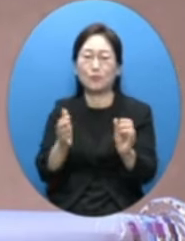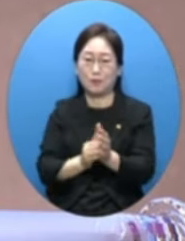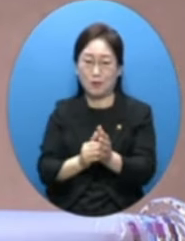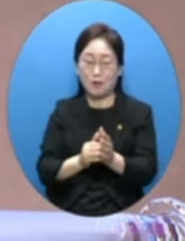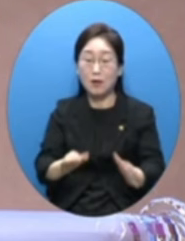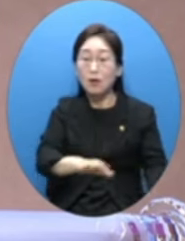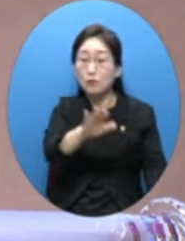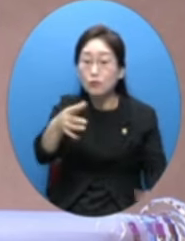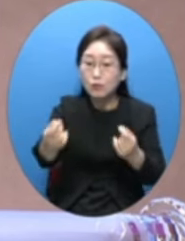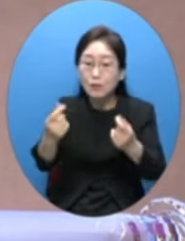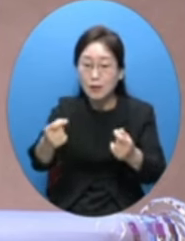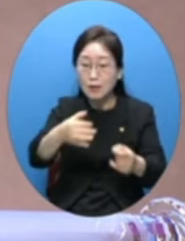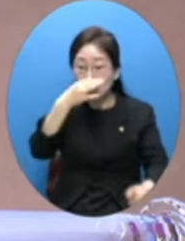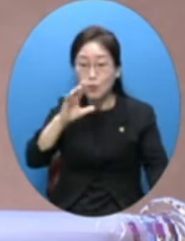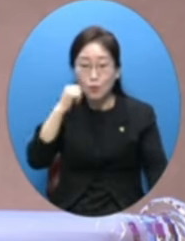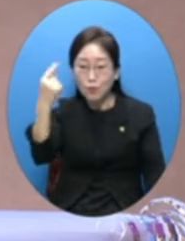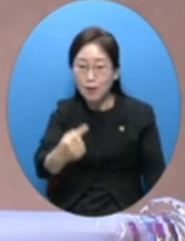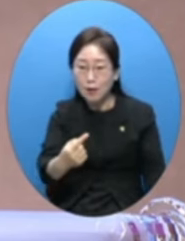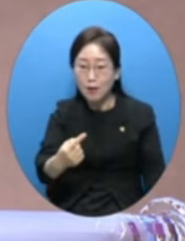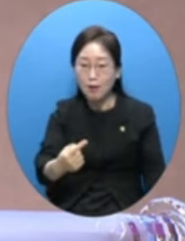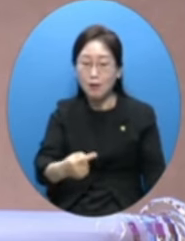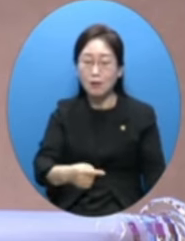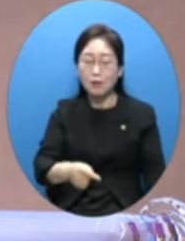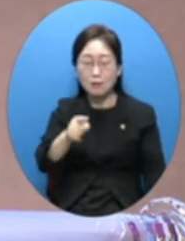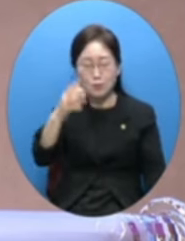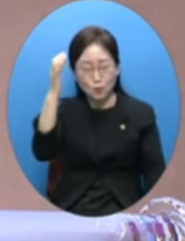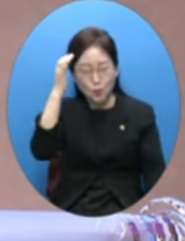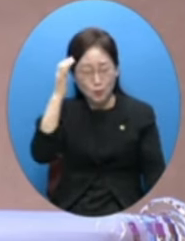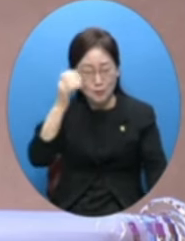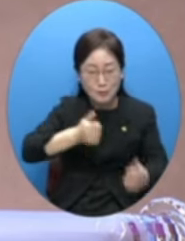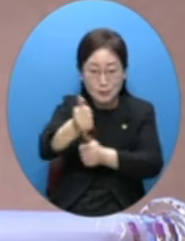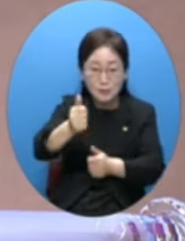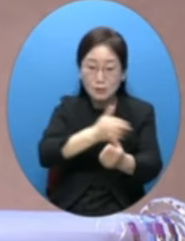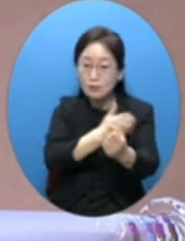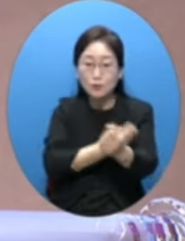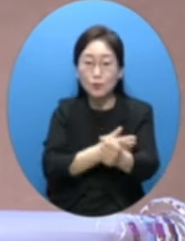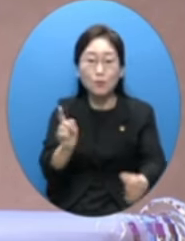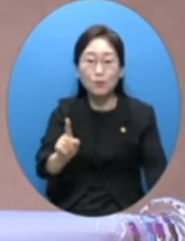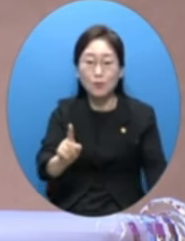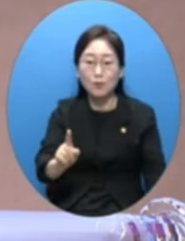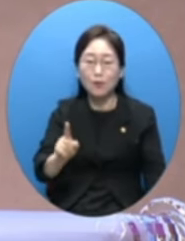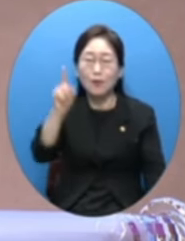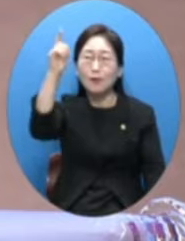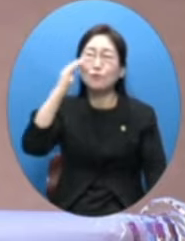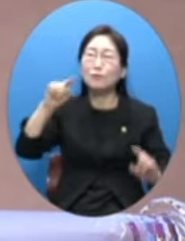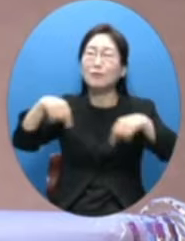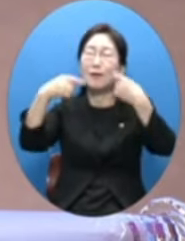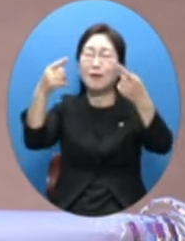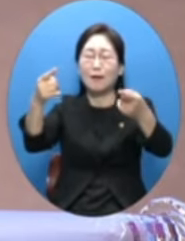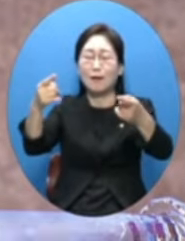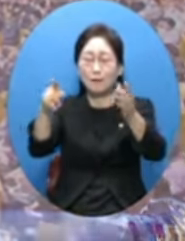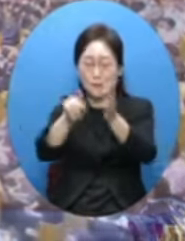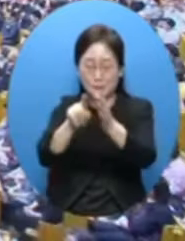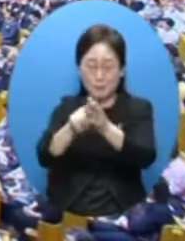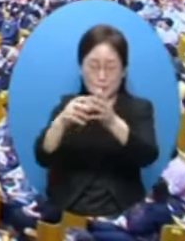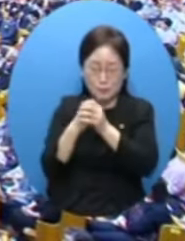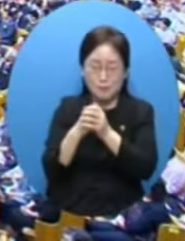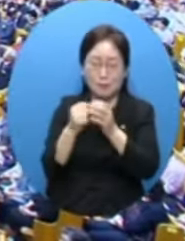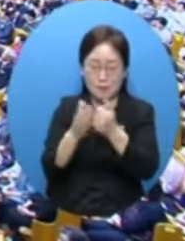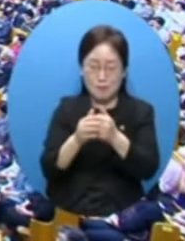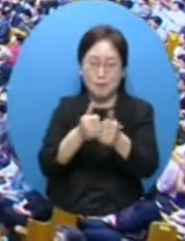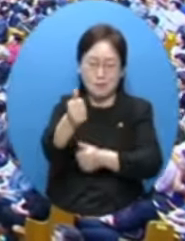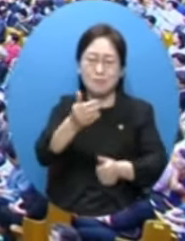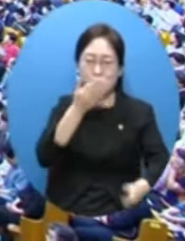일이 다가와도 우리가 이 모든 어려움을 이길 수 있는 그 능력은 바로 이와 같은 천국 소망을 가진 믿음에서 우리에게 다가오게 되는